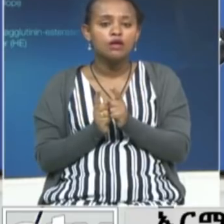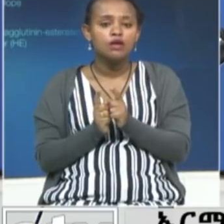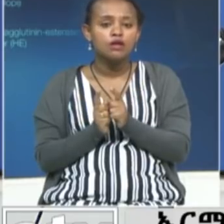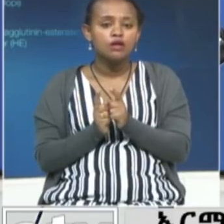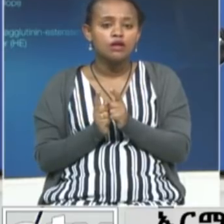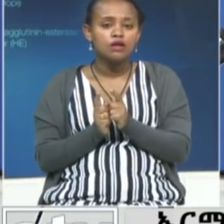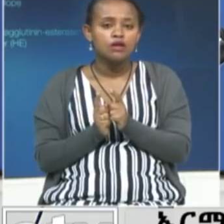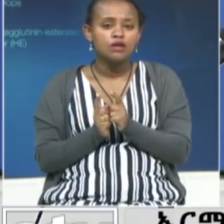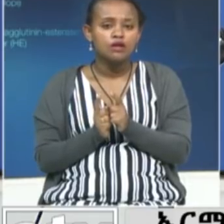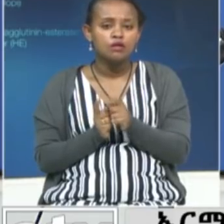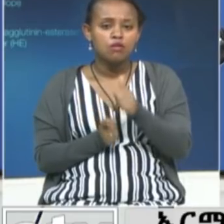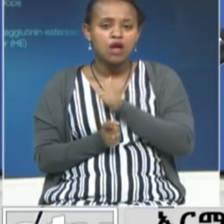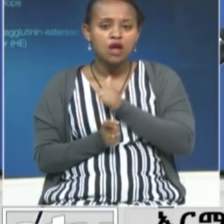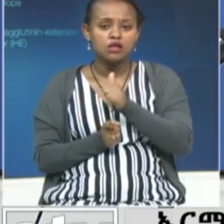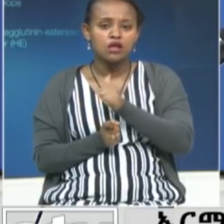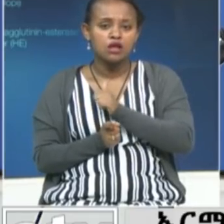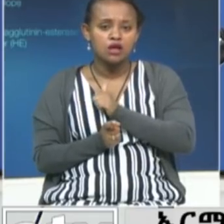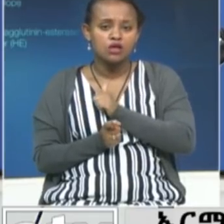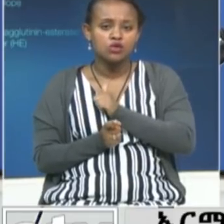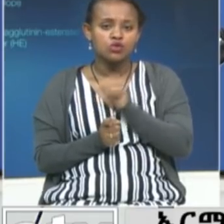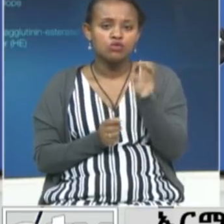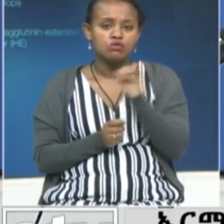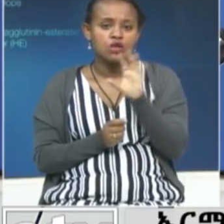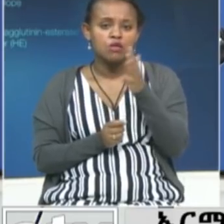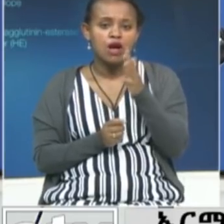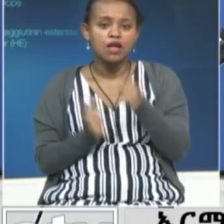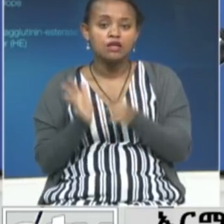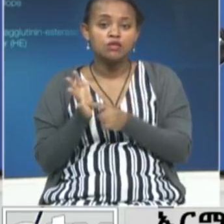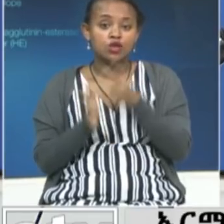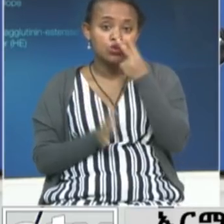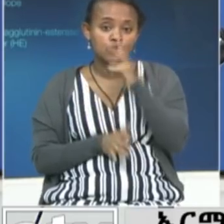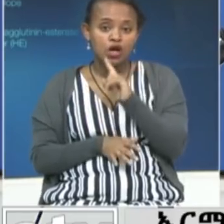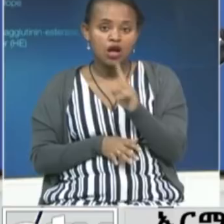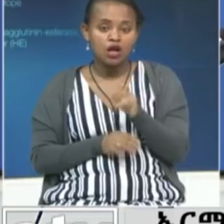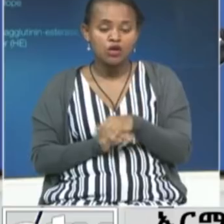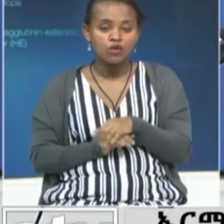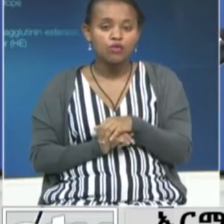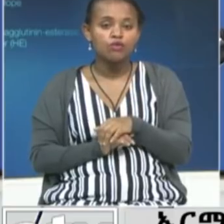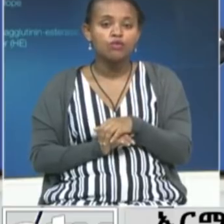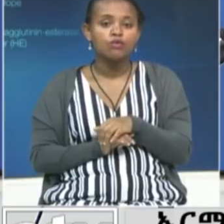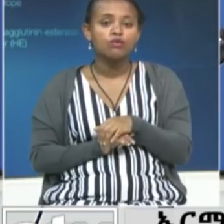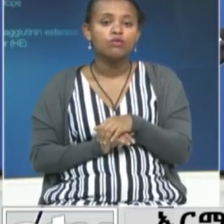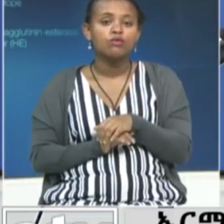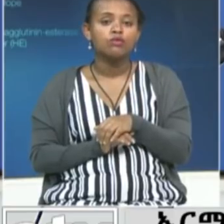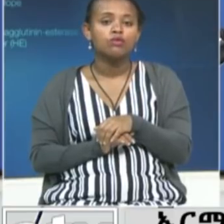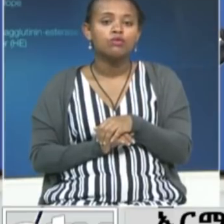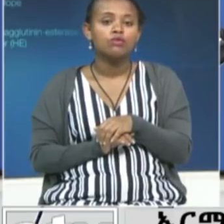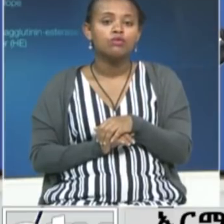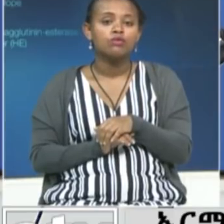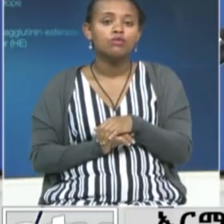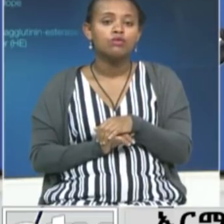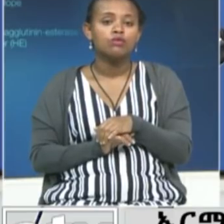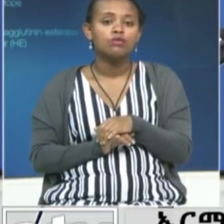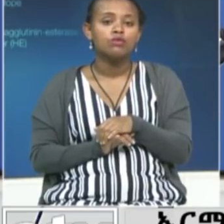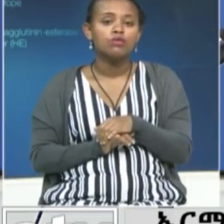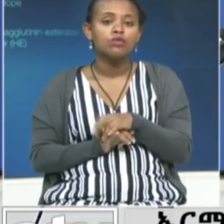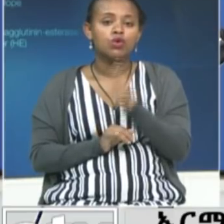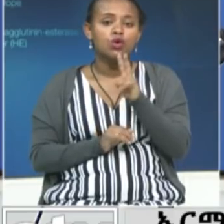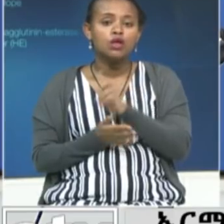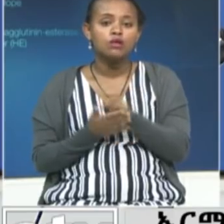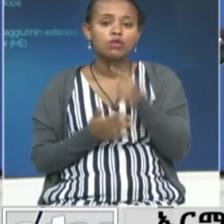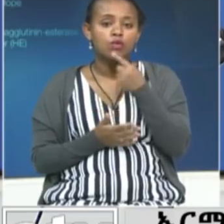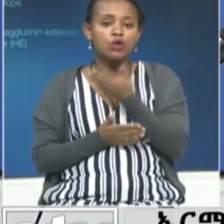ግን በራሴ ራሱ ማለት ምንም አይነት ምልክቶች አላየሁም። ከሁለት እስከ ስርዓት ነው የሚባሉት ምልክቶች እንዳለ ሆኖ